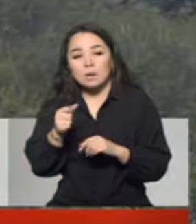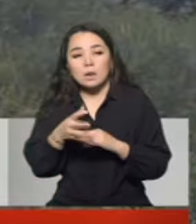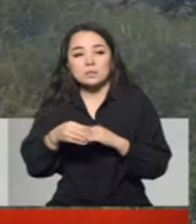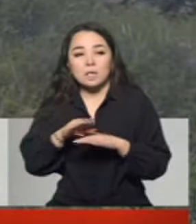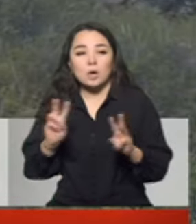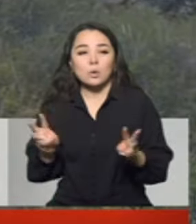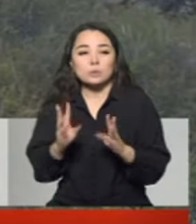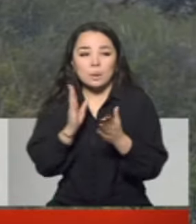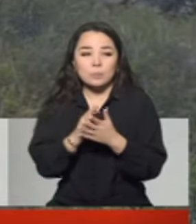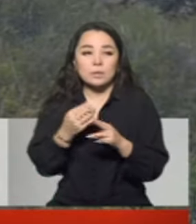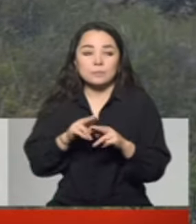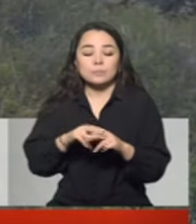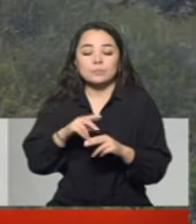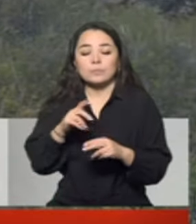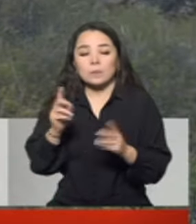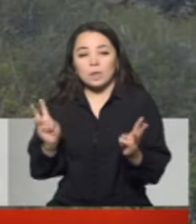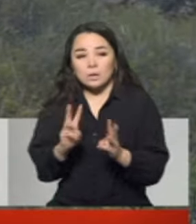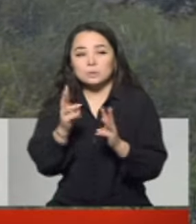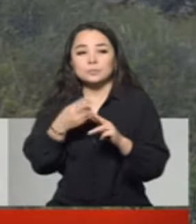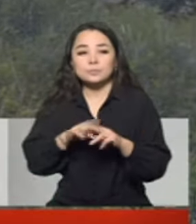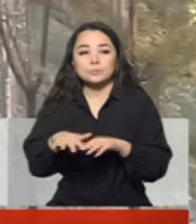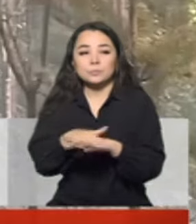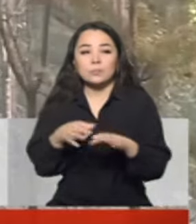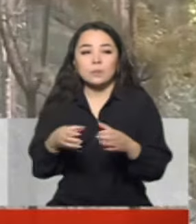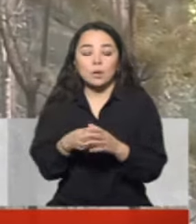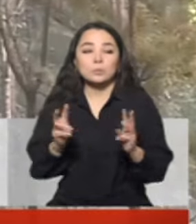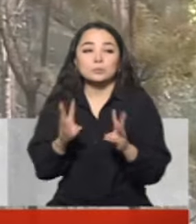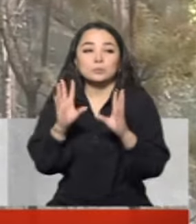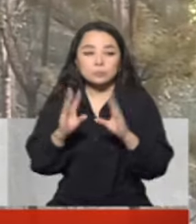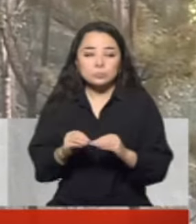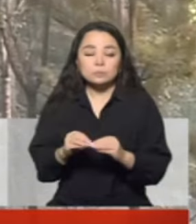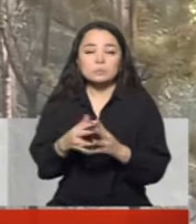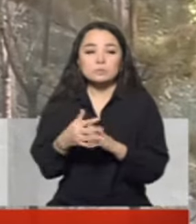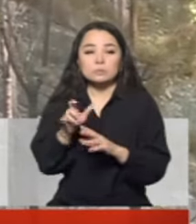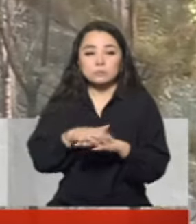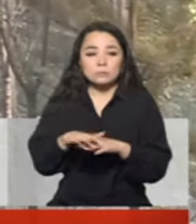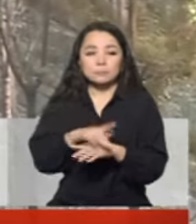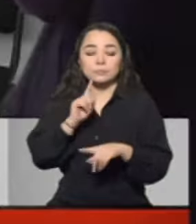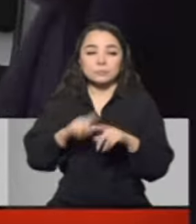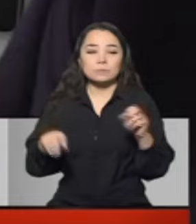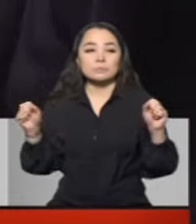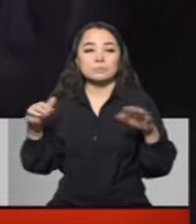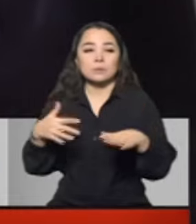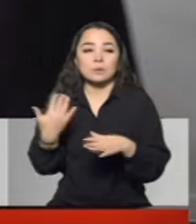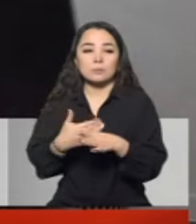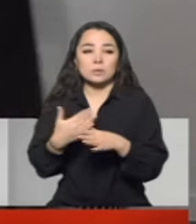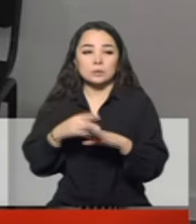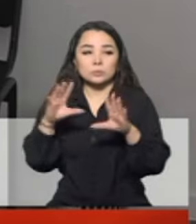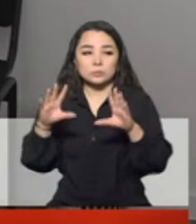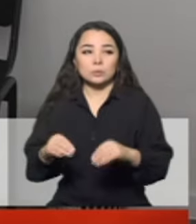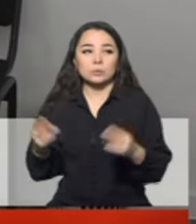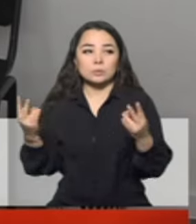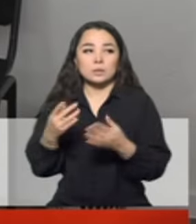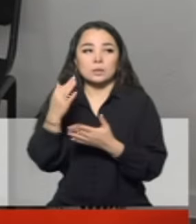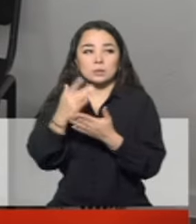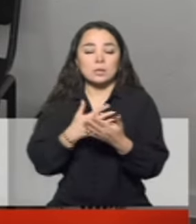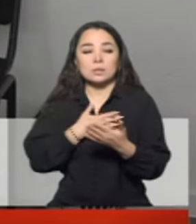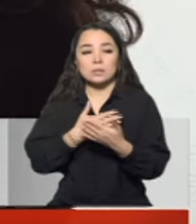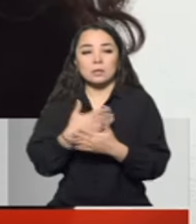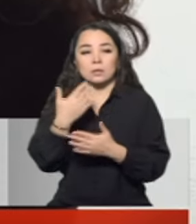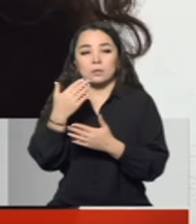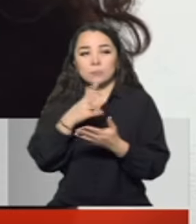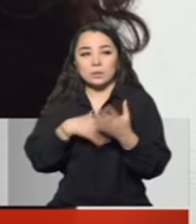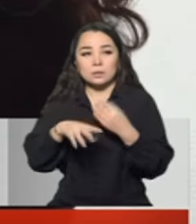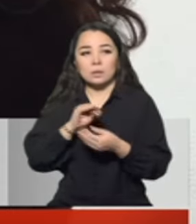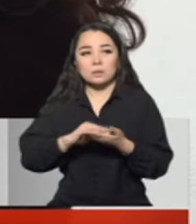шалды. Заң бойынша тілсіз жау етек жайғанда өрт сөндірушілер келгенше ауыл жұрты қолғабыс ету керек. Ол үшін еріктілер тізімі жазылған арнайы